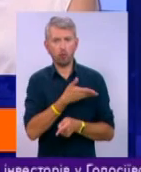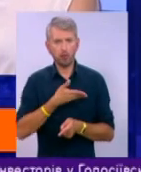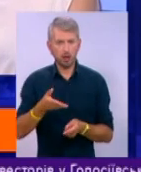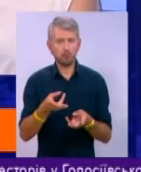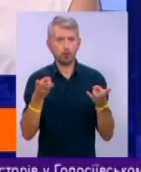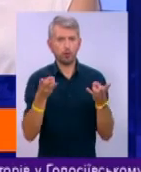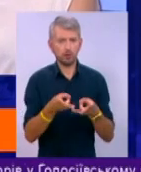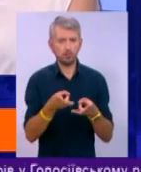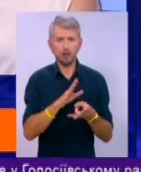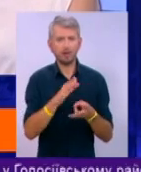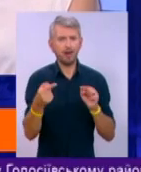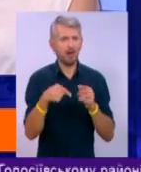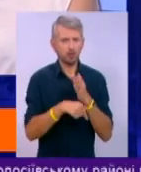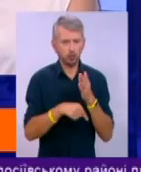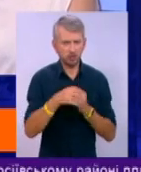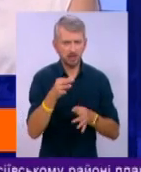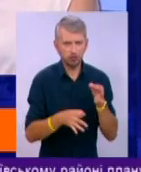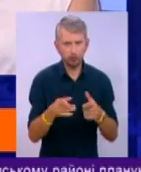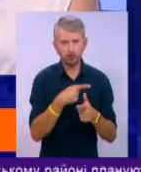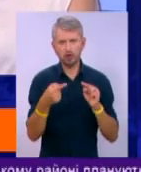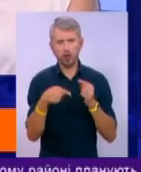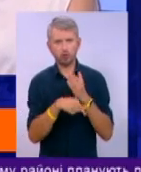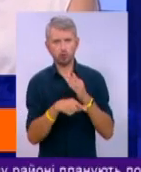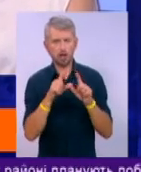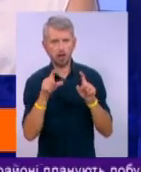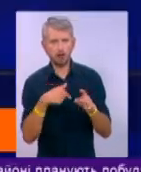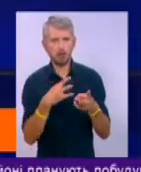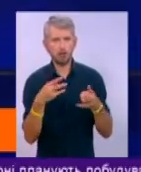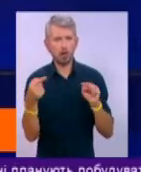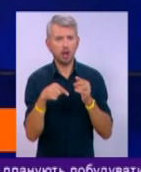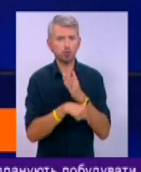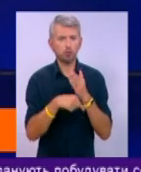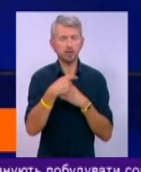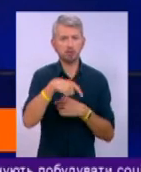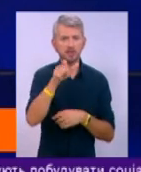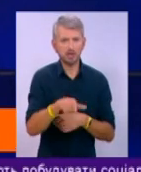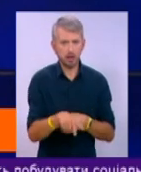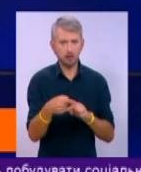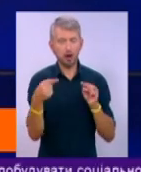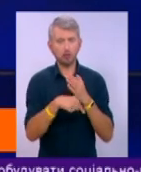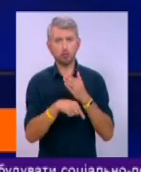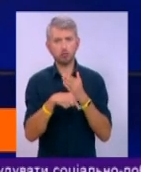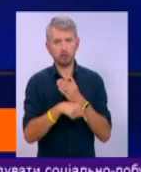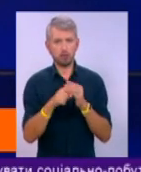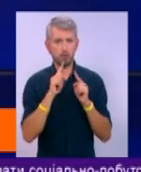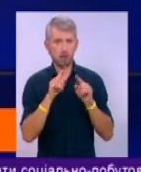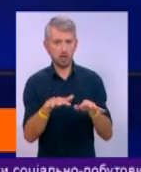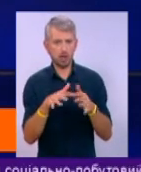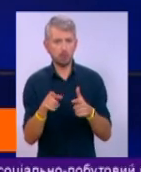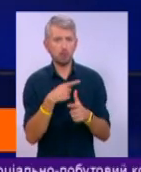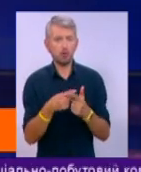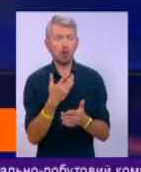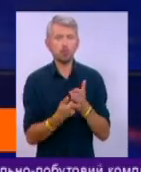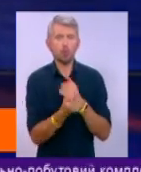потрібно не антикорупційний суд там, чи антикорупційна агенція. Нам потрібен антикорупційний президент, і антикорупційний парламент. Так. Або хоча б одне